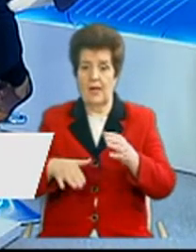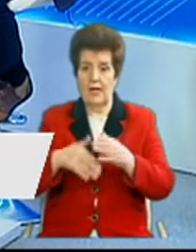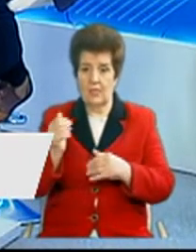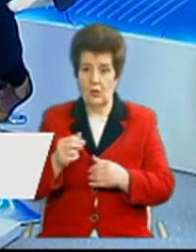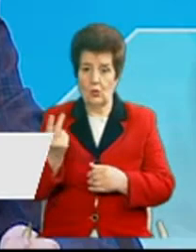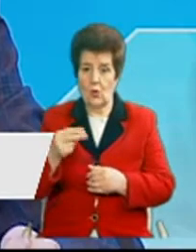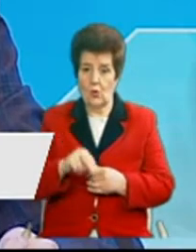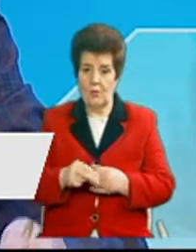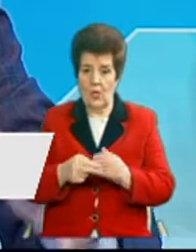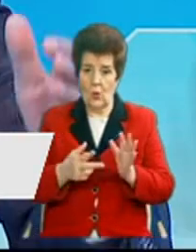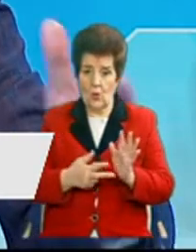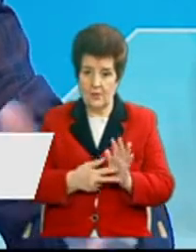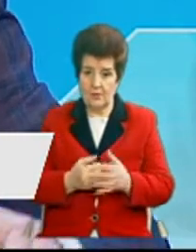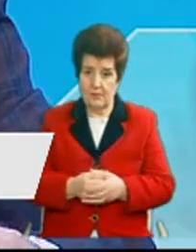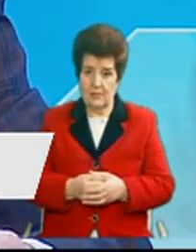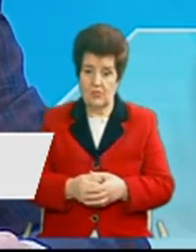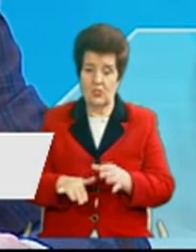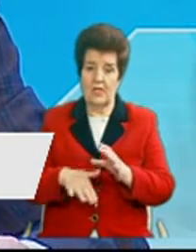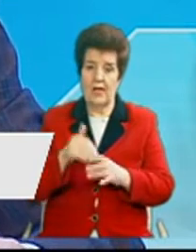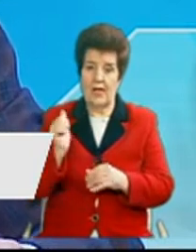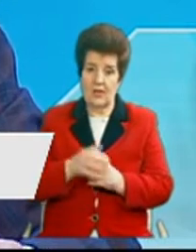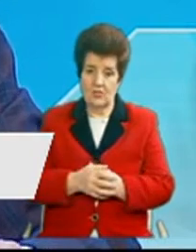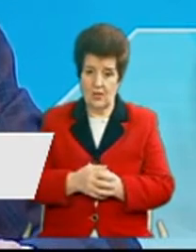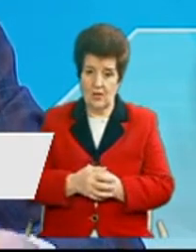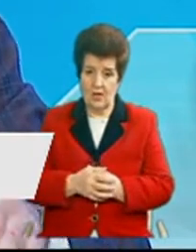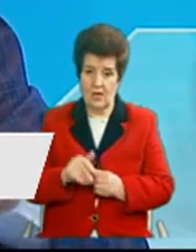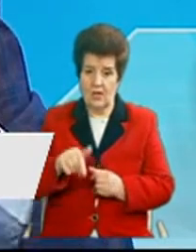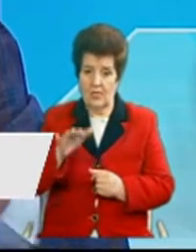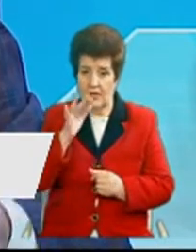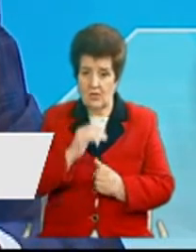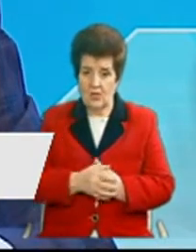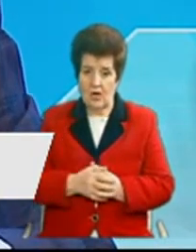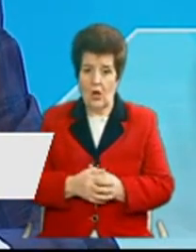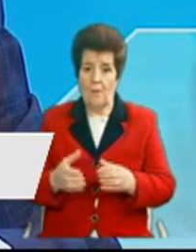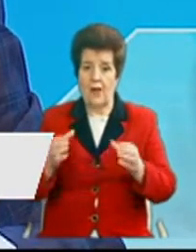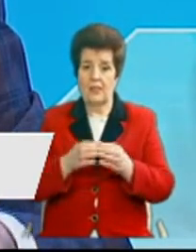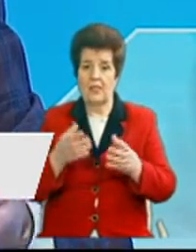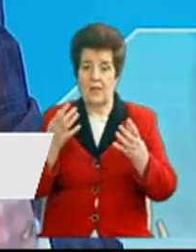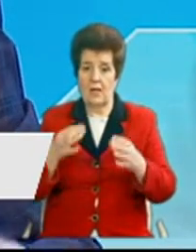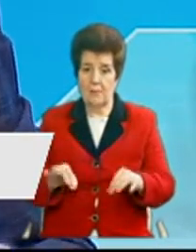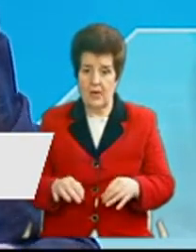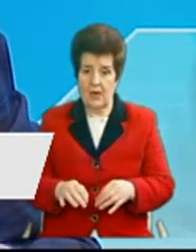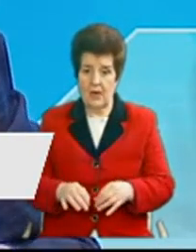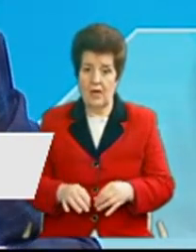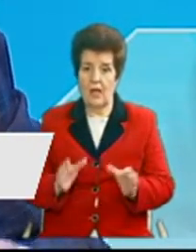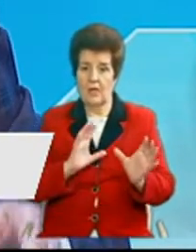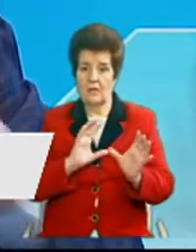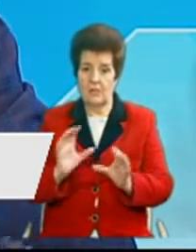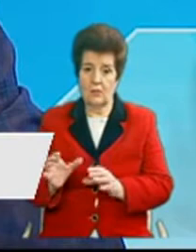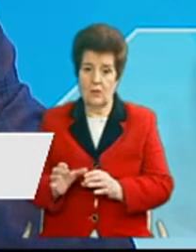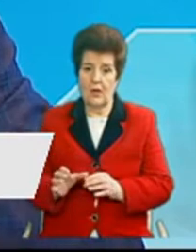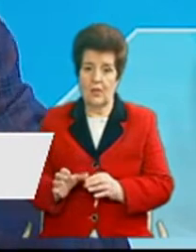În 2018, în alegerile noi în Chișinău, iarăși Partidul Liberal Democrat a asigurat